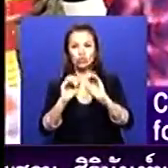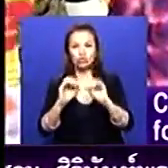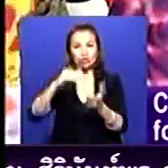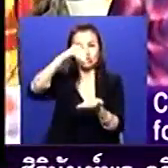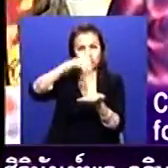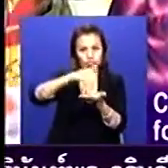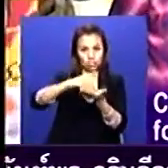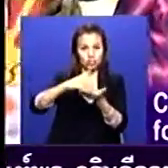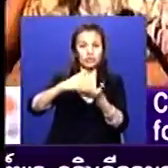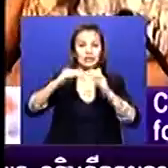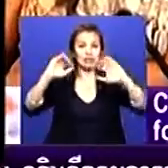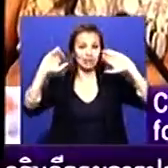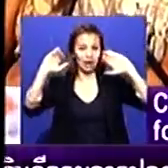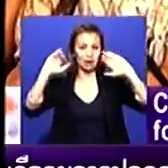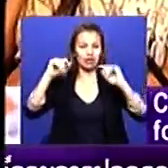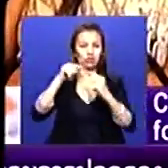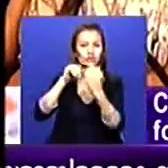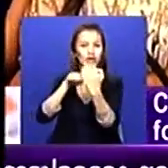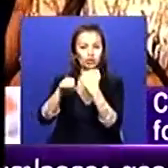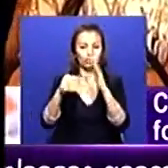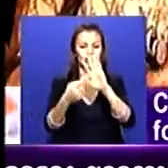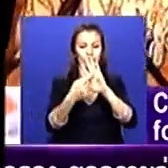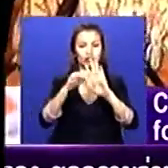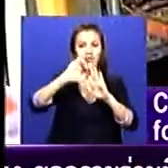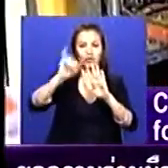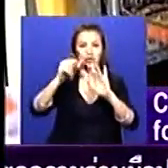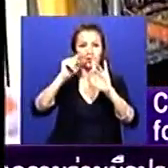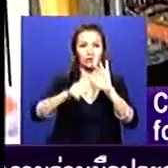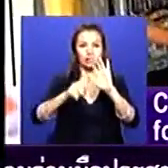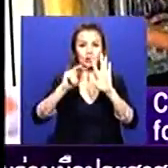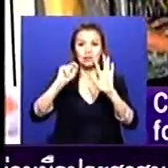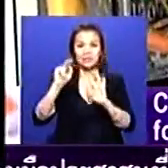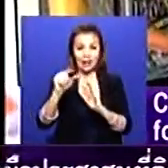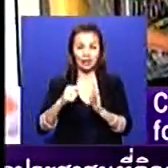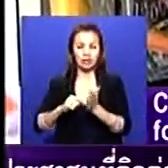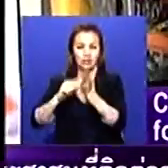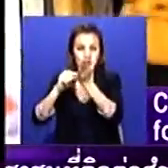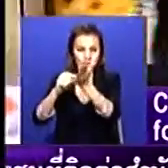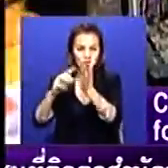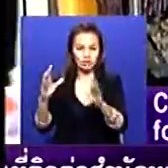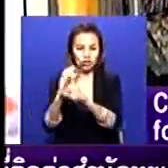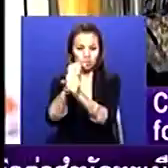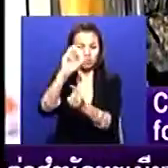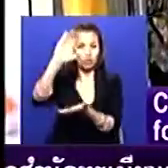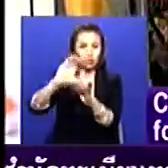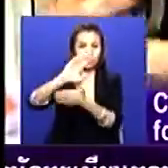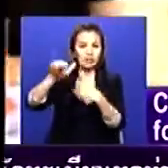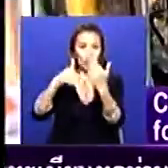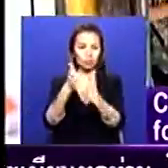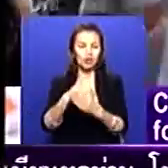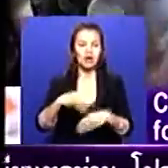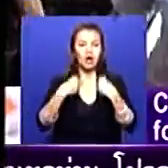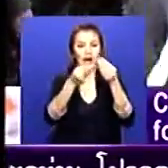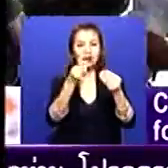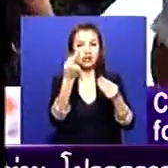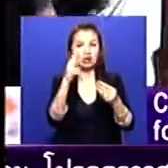มพระเกียรติแจ้งวัฒนะเพื่อให้ทุกภาคส่วนนั้นได้มีส่วนร่วมมากที่สุดก่อนที่จะเสนอข้อสรุปการลงทุนทั้งหมดให้ที่ประชุมคณะรัฐมน